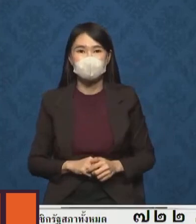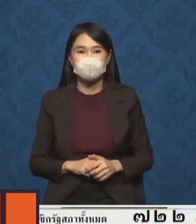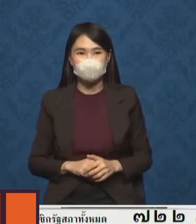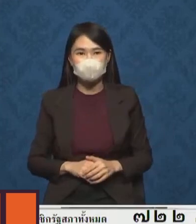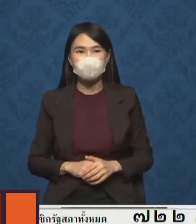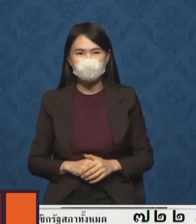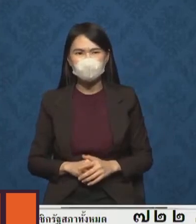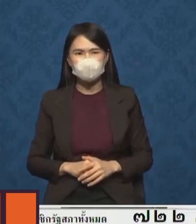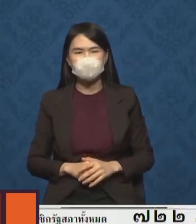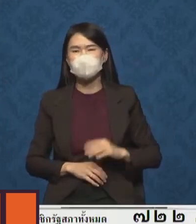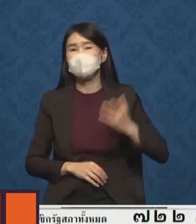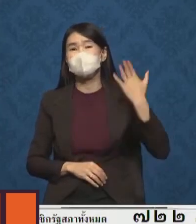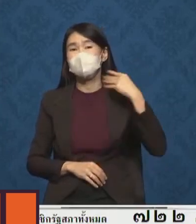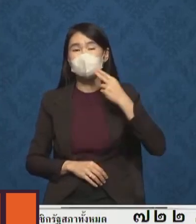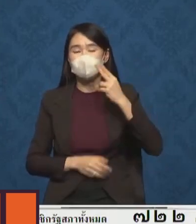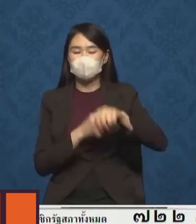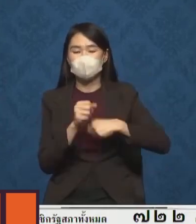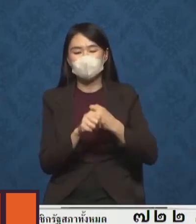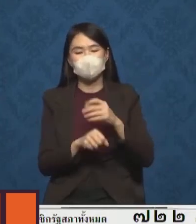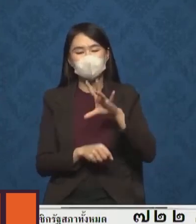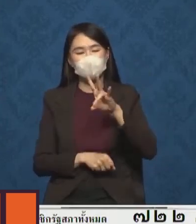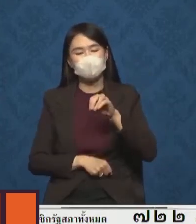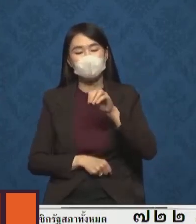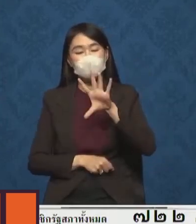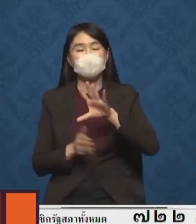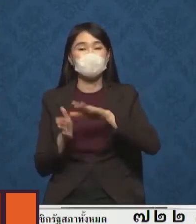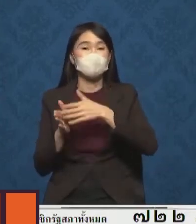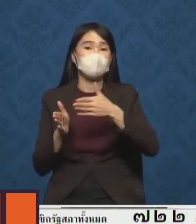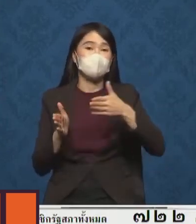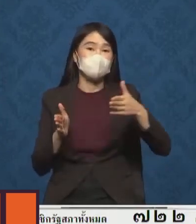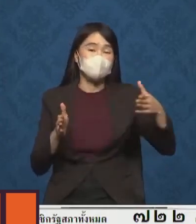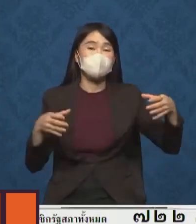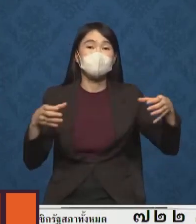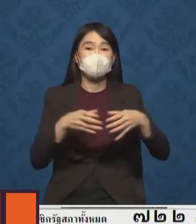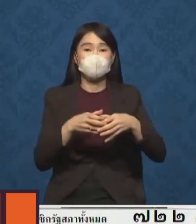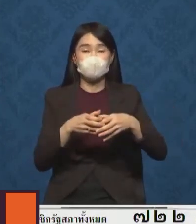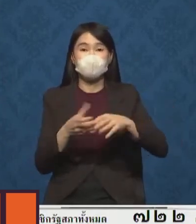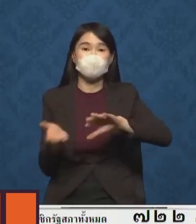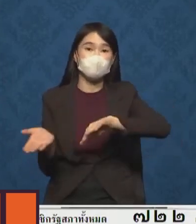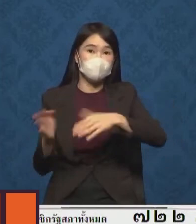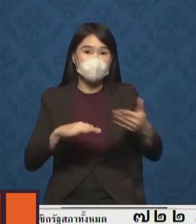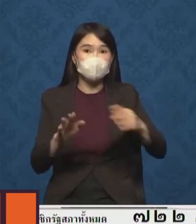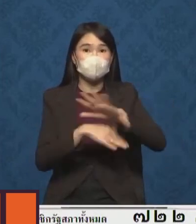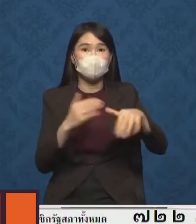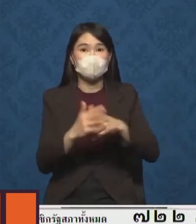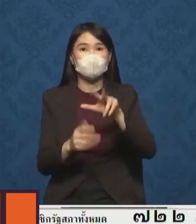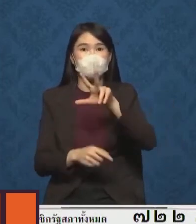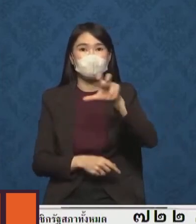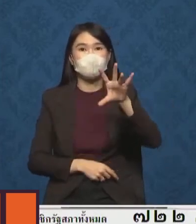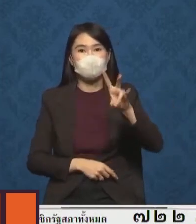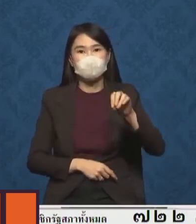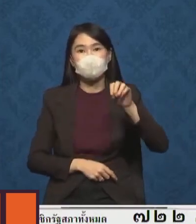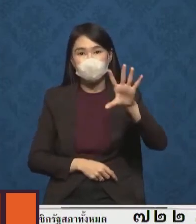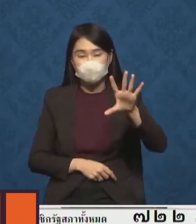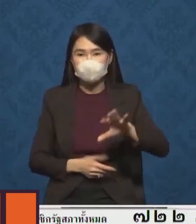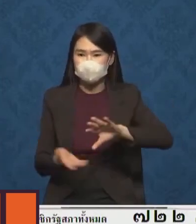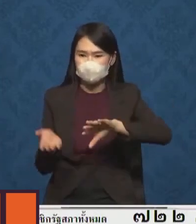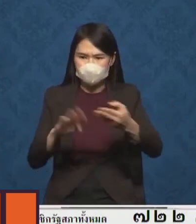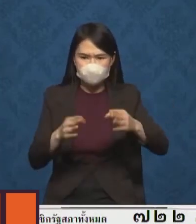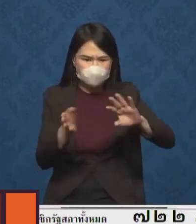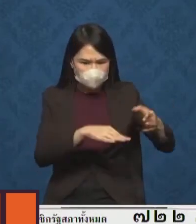ก็บอกวาตั้แต่ปี 2475 เป็ต้นมา มีพักการเมืองทถูกยุปไปกทั้หมด 375 พักครับ